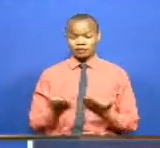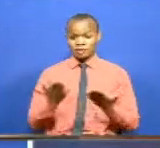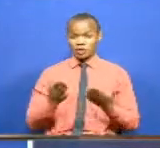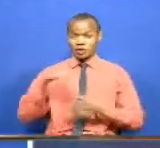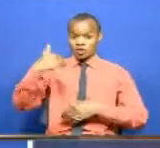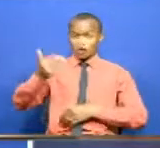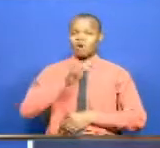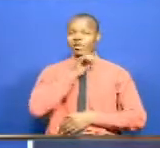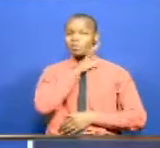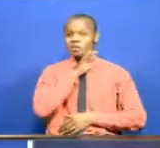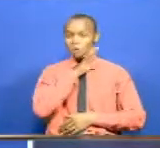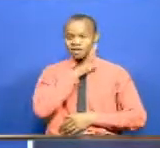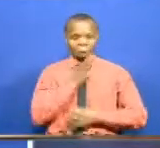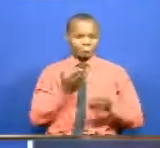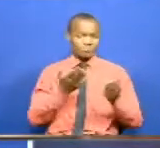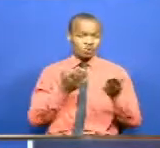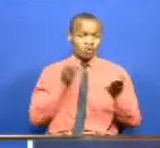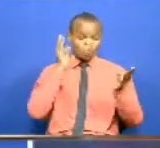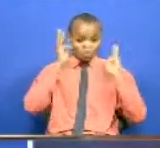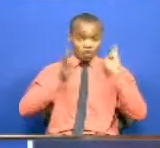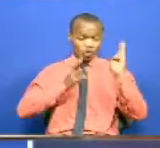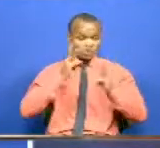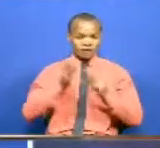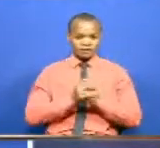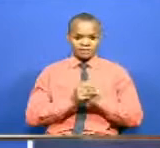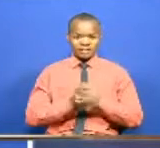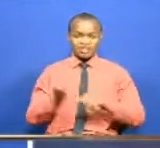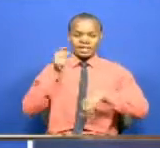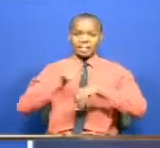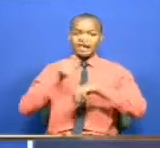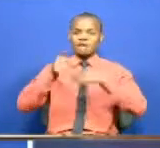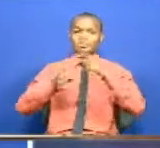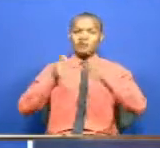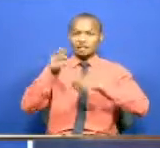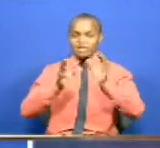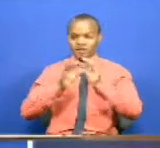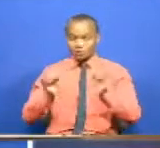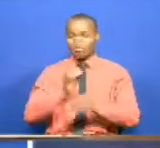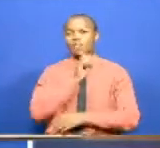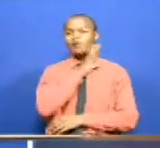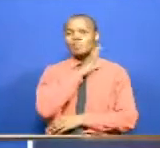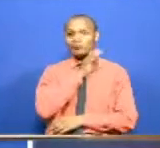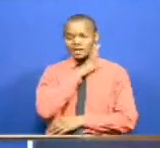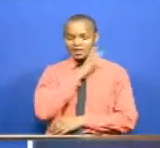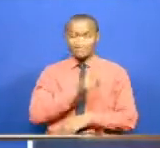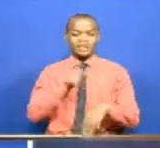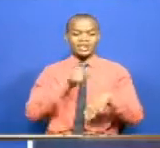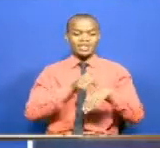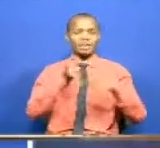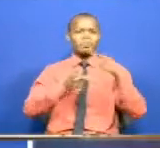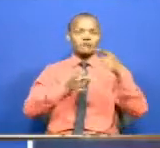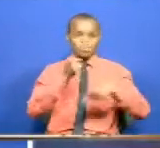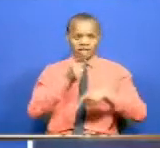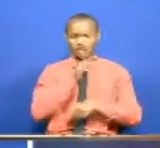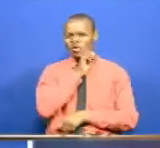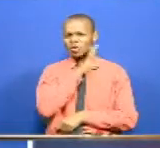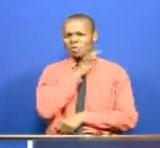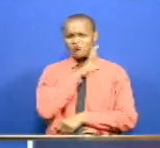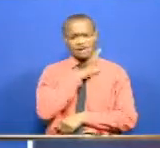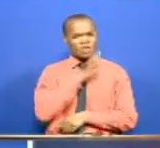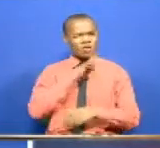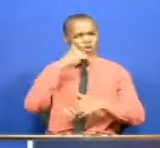Munalalamika mkishindwa, munalalamika mkiwa serikali, munalalamika mkiwa everywhere.